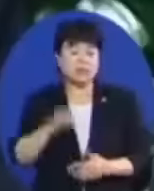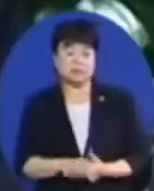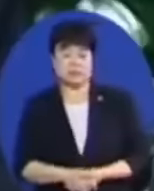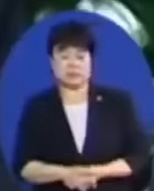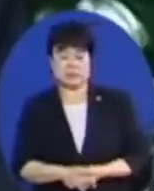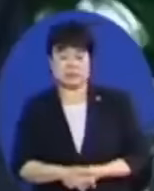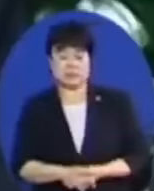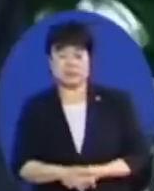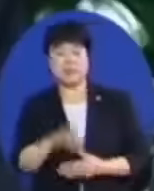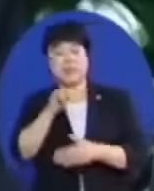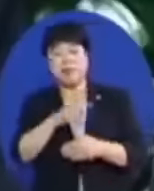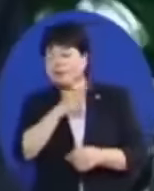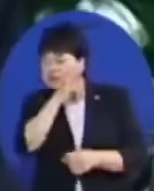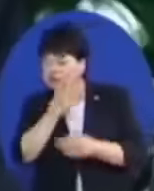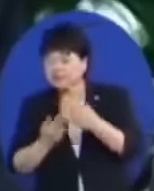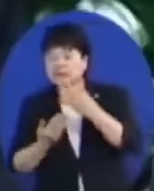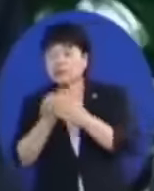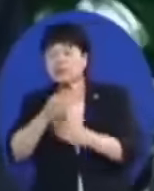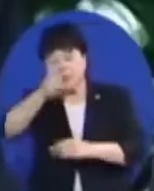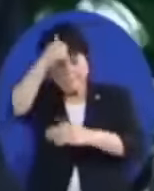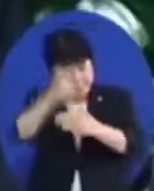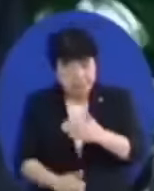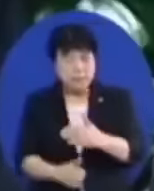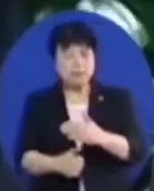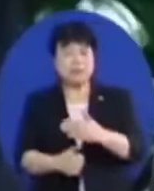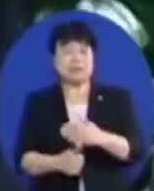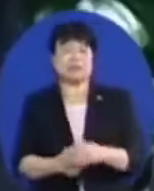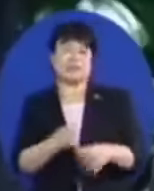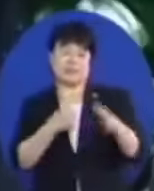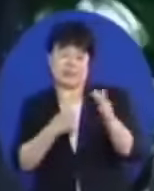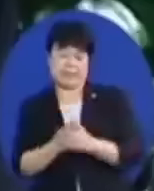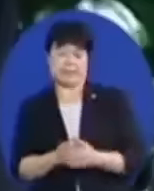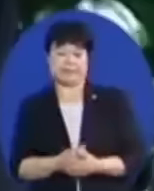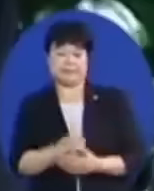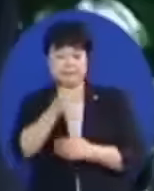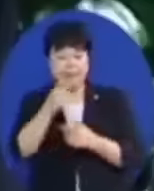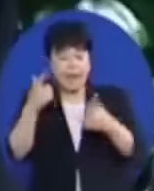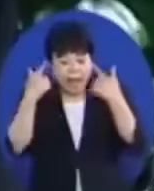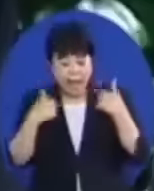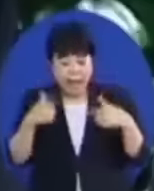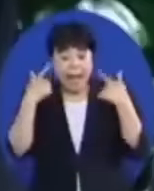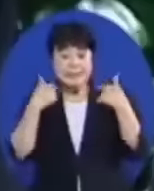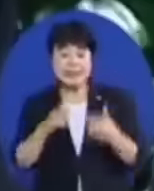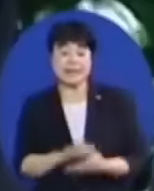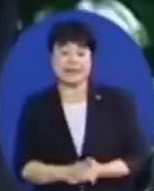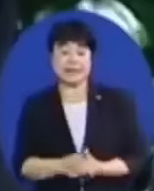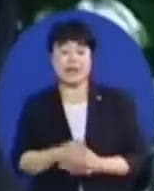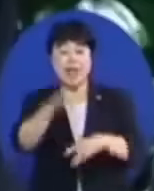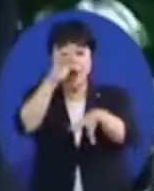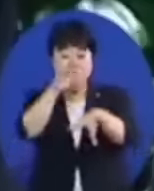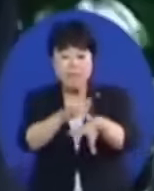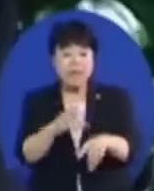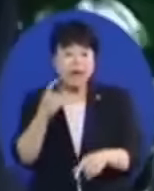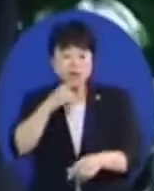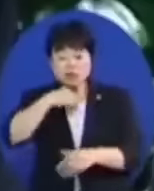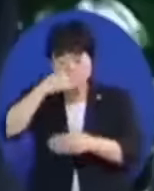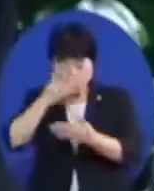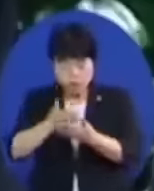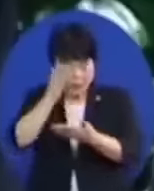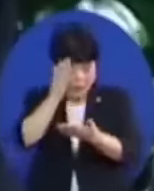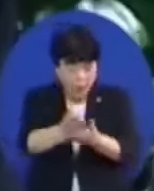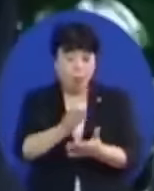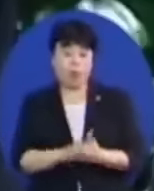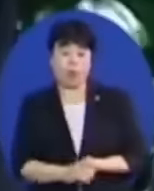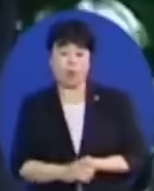보고 마음에 의심이 들어오자 물에 빠진 것입니다. 그러므로 항상 마귀의 거짓에 속아 넘어가지 말아야